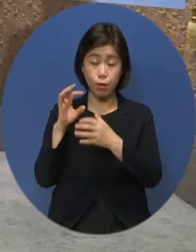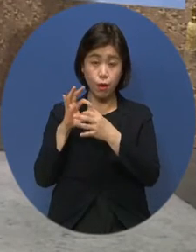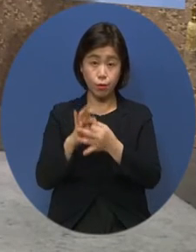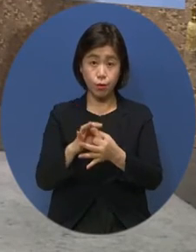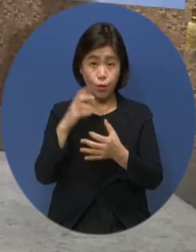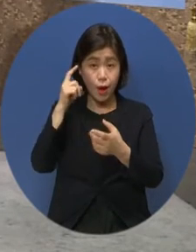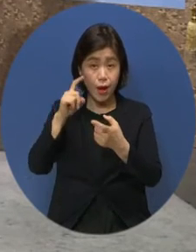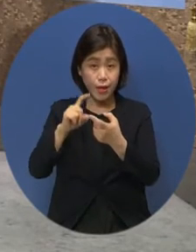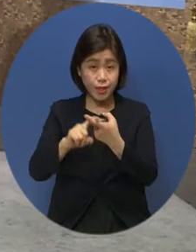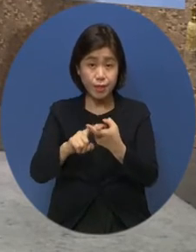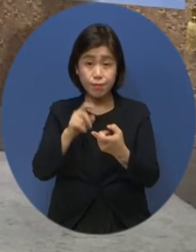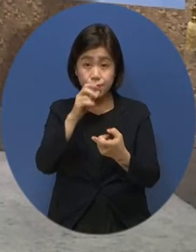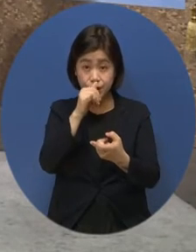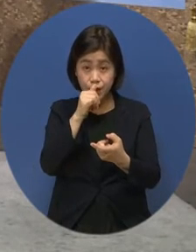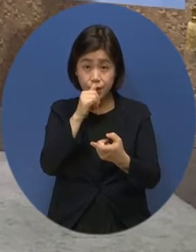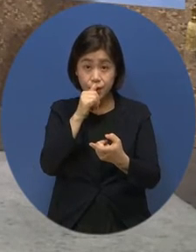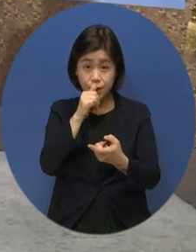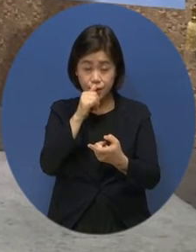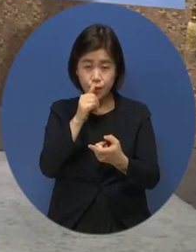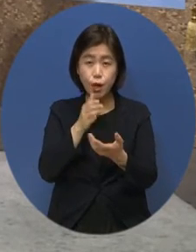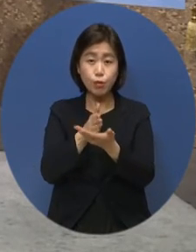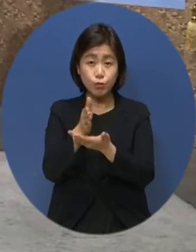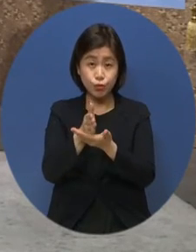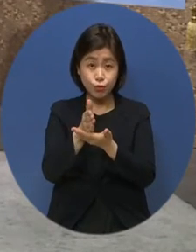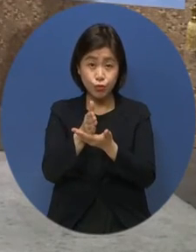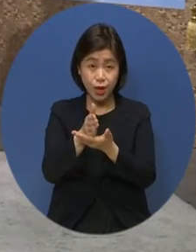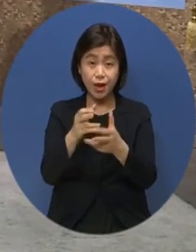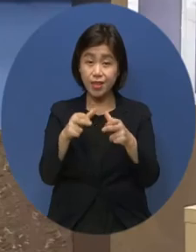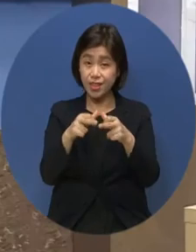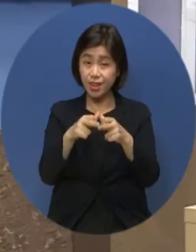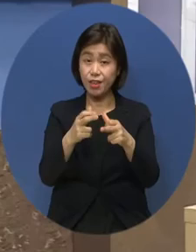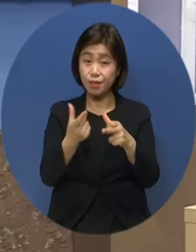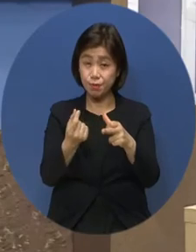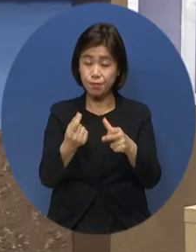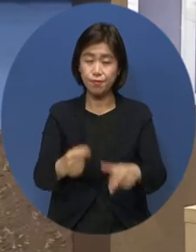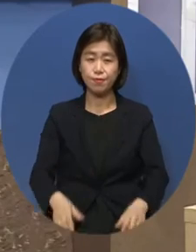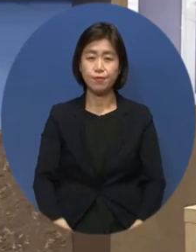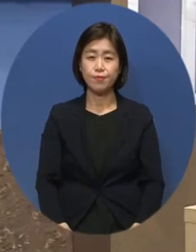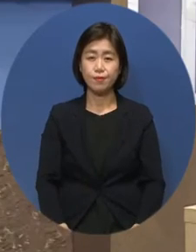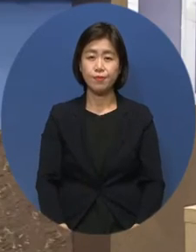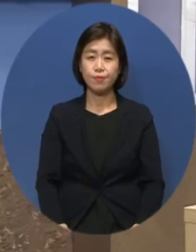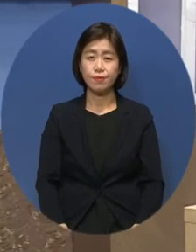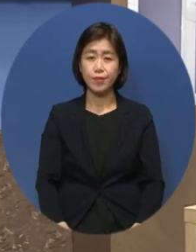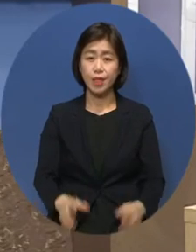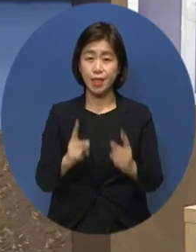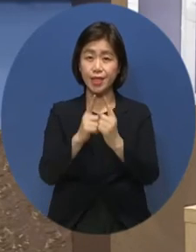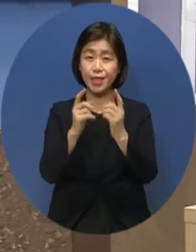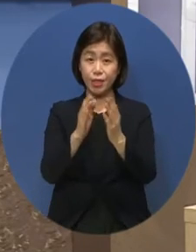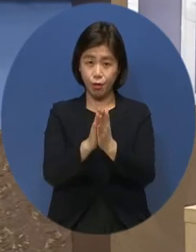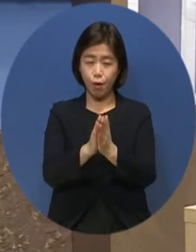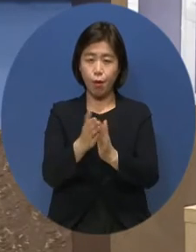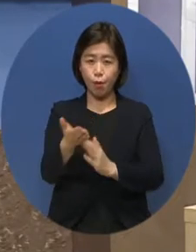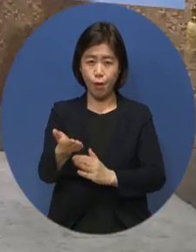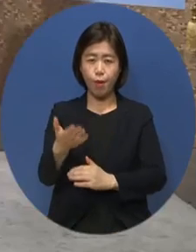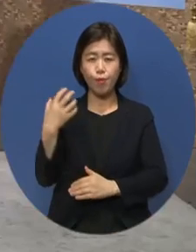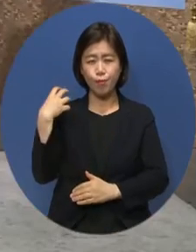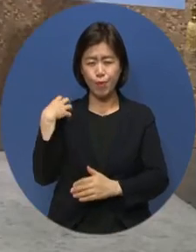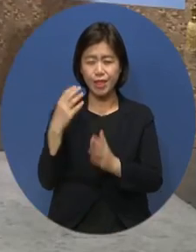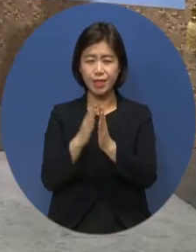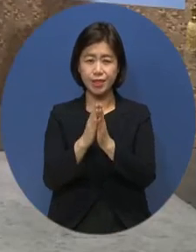있어왔던 분야 하네요 네 맞습니다 아예 직접 이렇게 또 7배 해보신 이까 좀 어떠세요